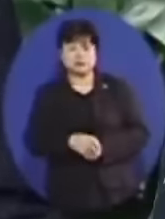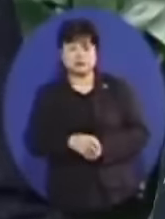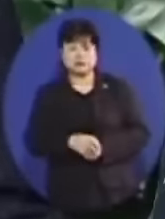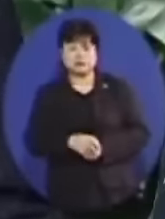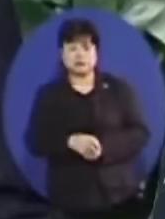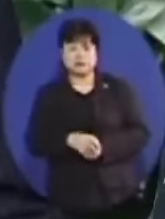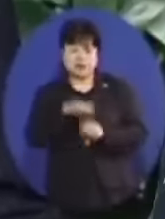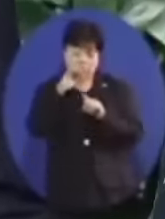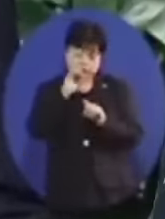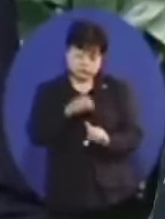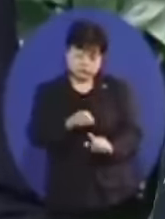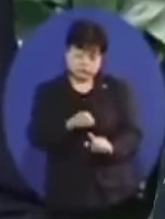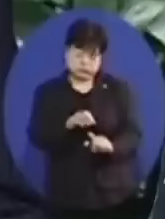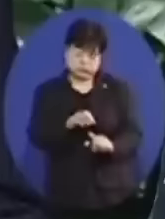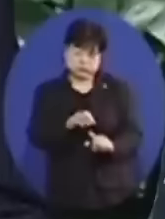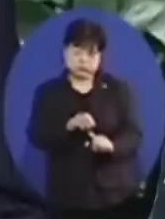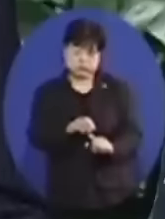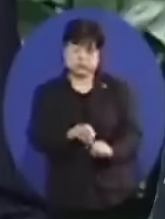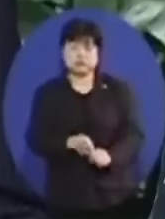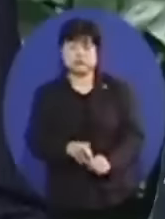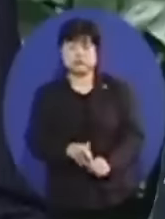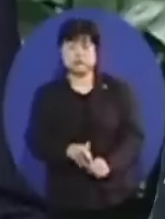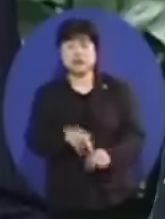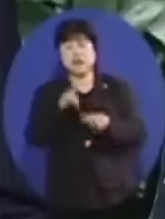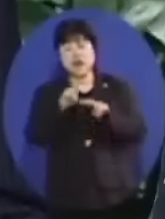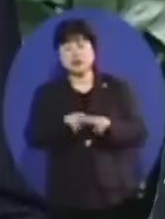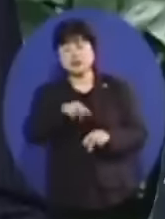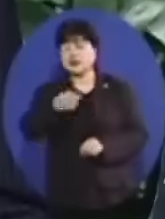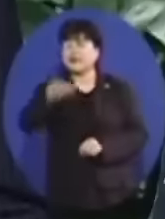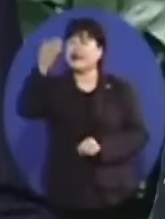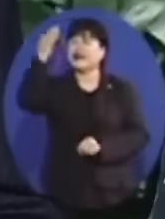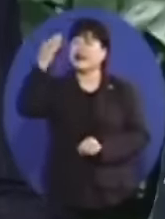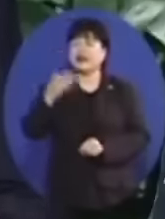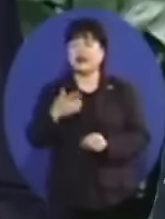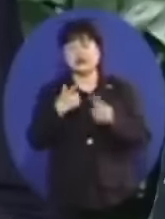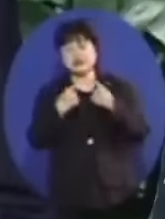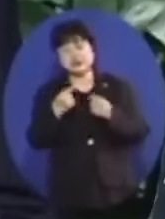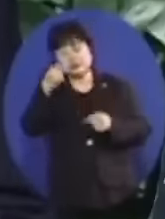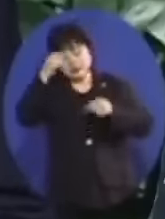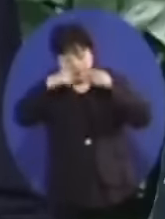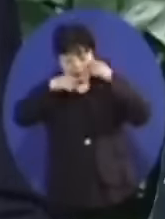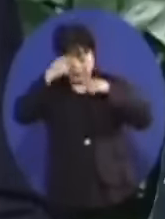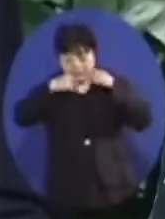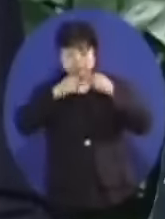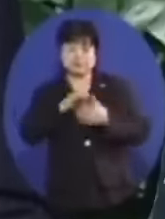박히거든. 그럼 자꾸 앉아서 과거를 생각합니다. 그리고 눈물을 흘립니다.